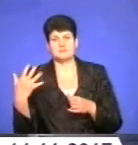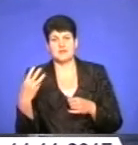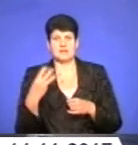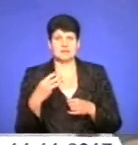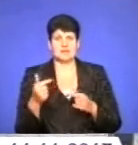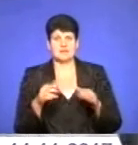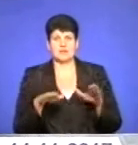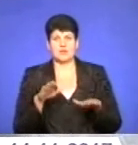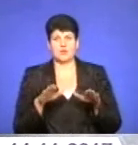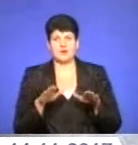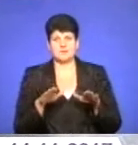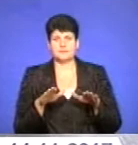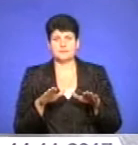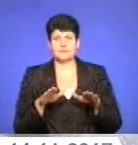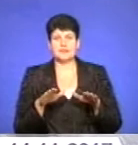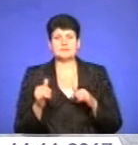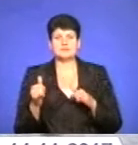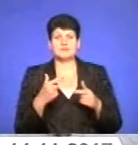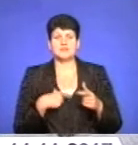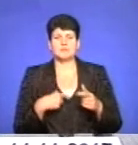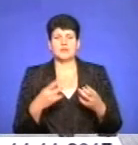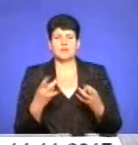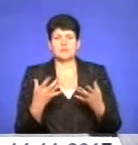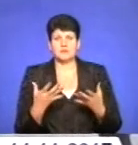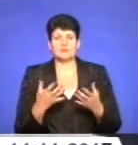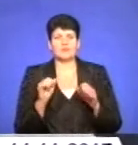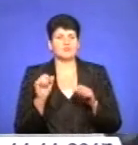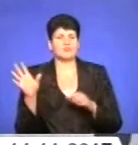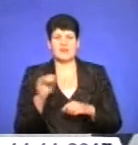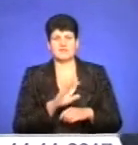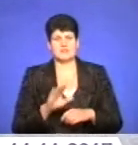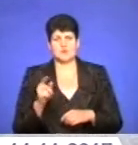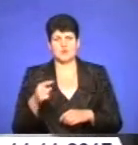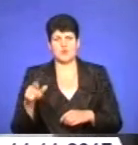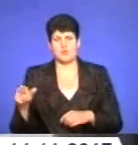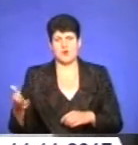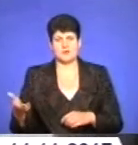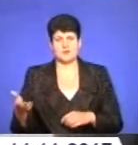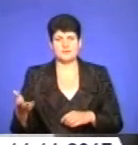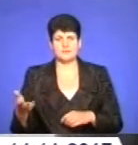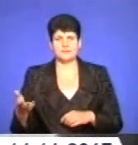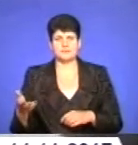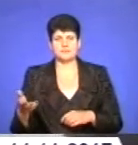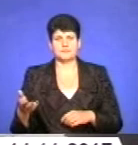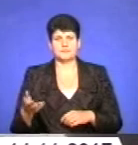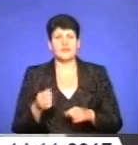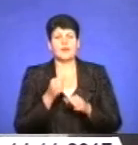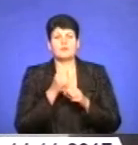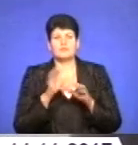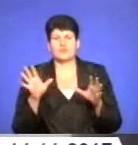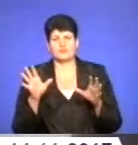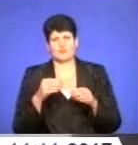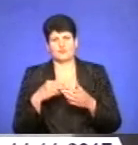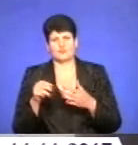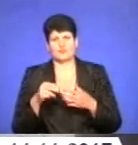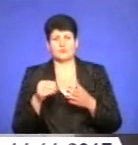гривень кілограм. Забезпечити себе необхідними вітамінами в змозі не всі тернополяни. Не можна купити, все